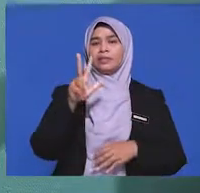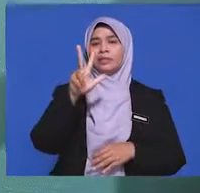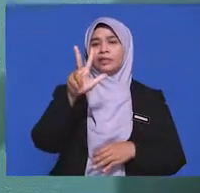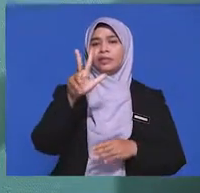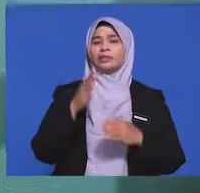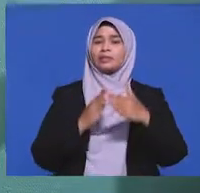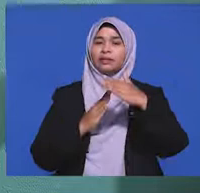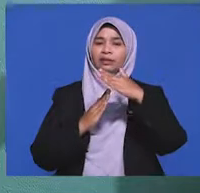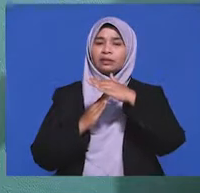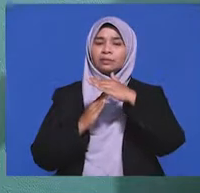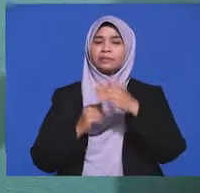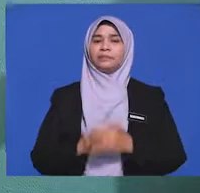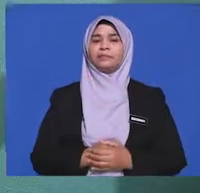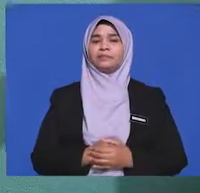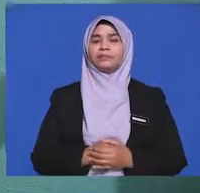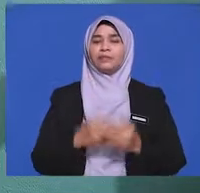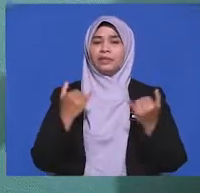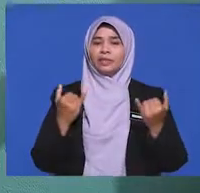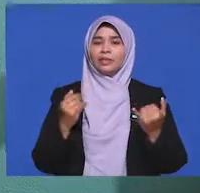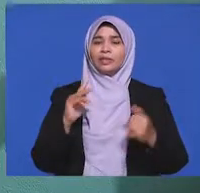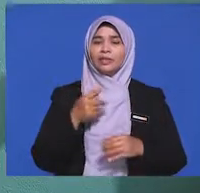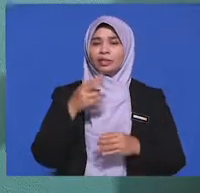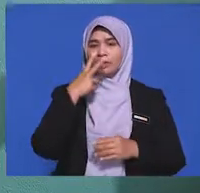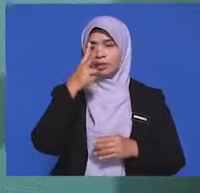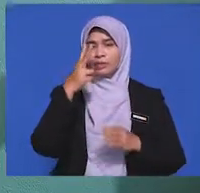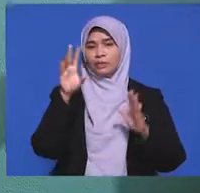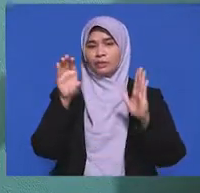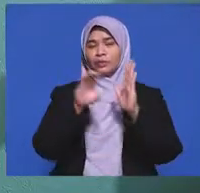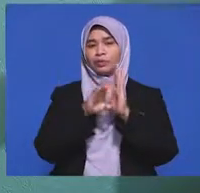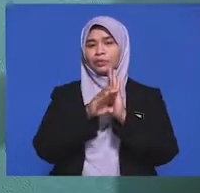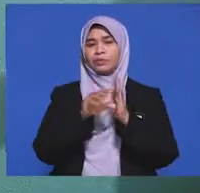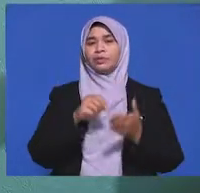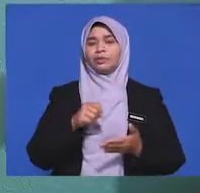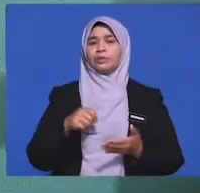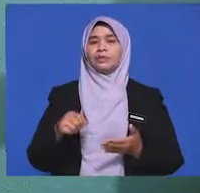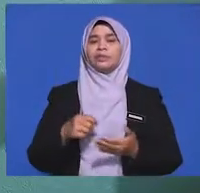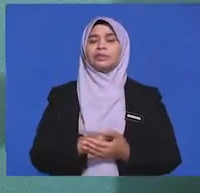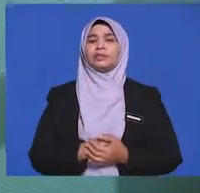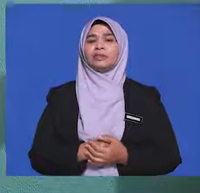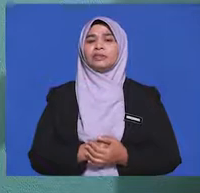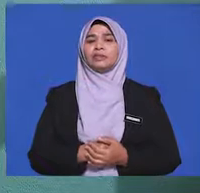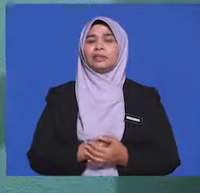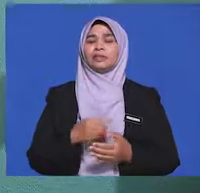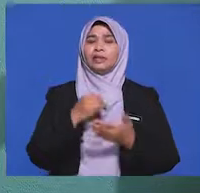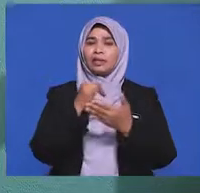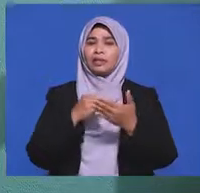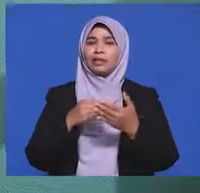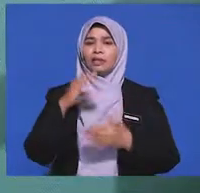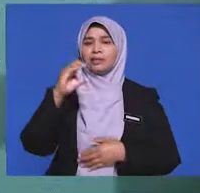Sekarang kita lihat contoh penulisan sudokod dan lakaran carta alir bagi struktur kawalan